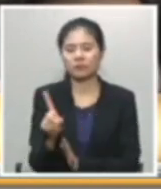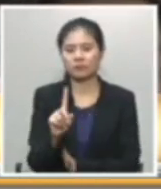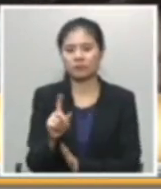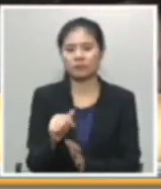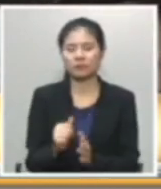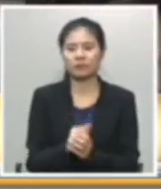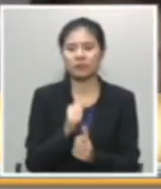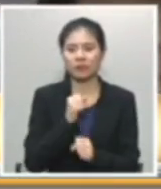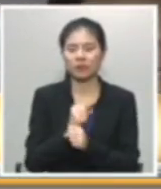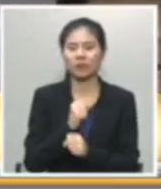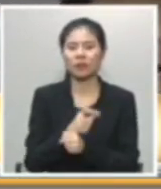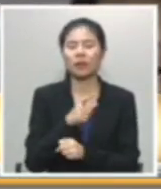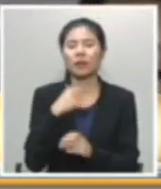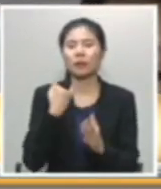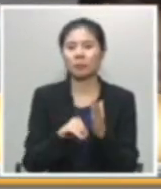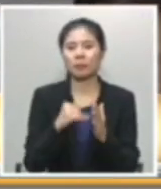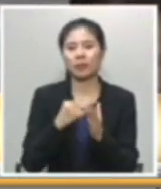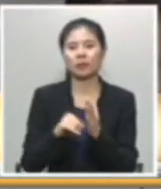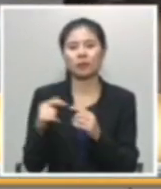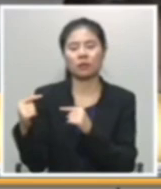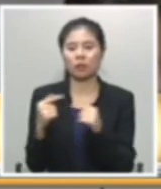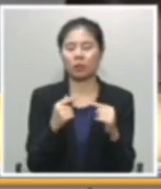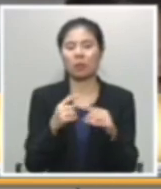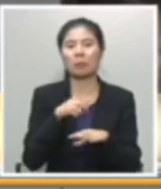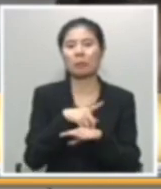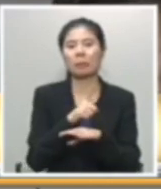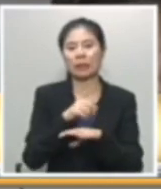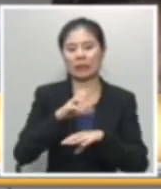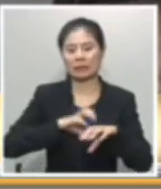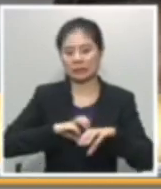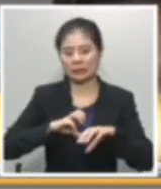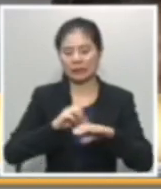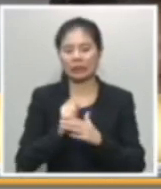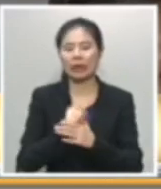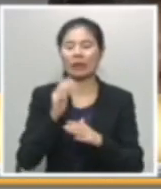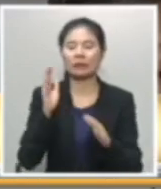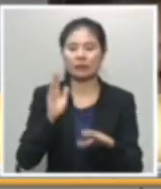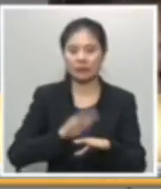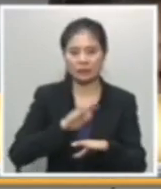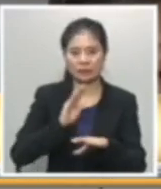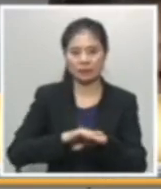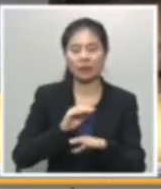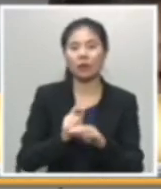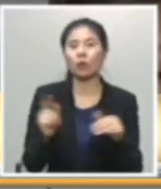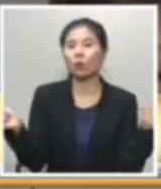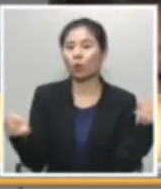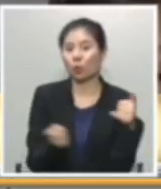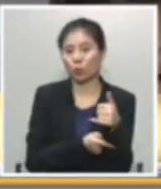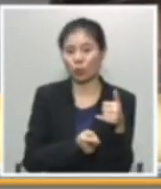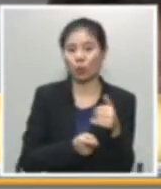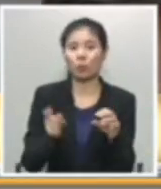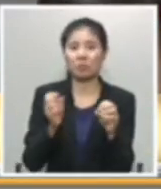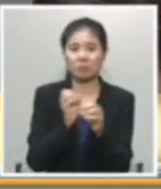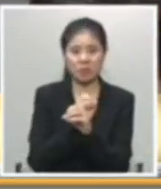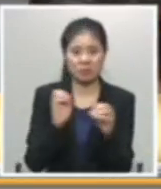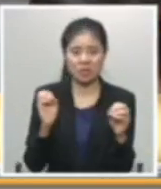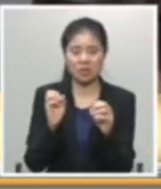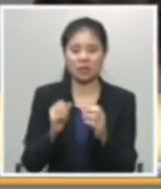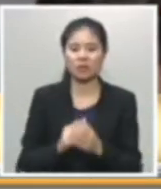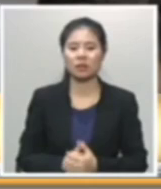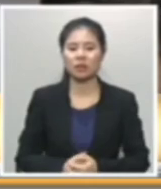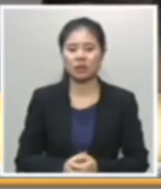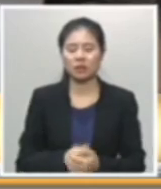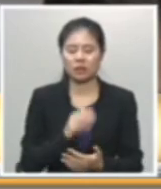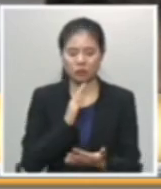เลยไปเรื่อยๆเนี่ยนะครับโดยประธานไม่ดำเนินการใดๆให้รัฐบาลหรือมนตรียุติการปฏิบัติหน้าที่